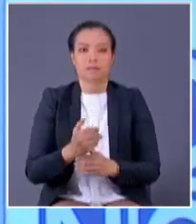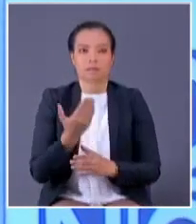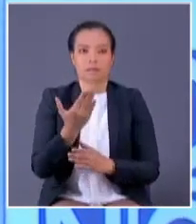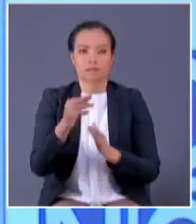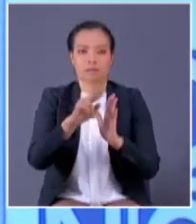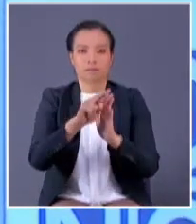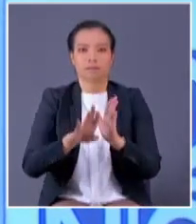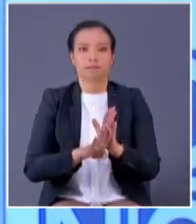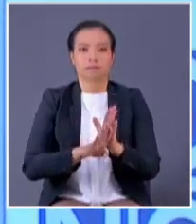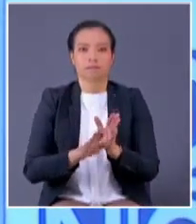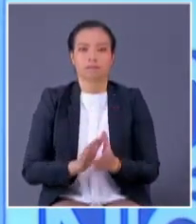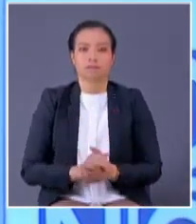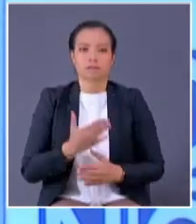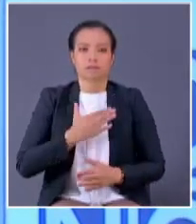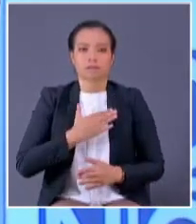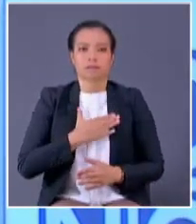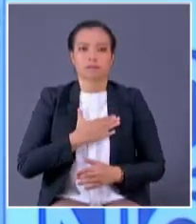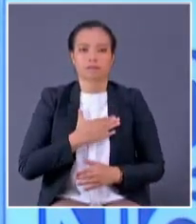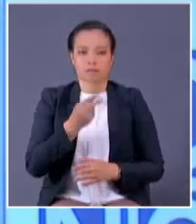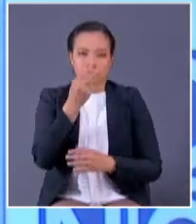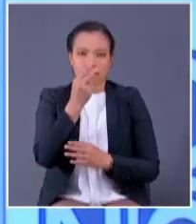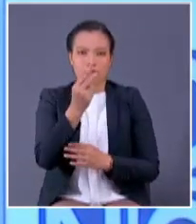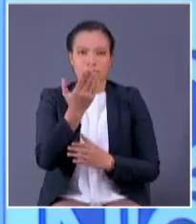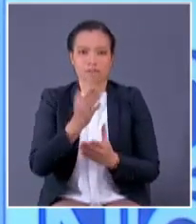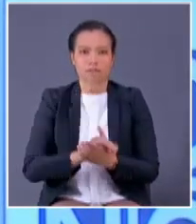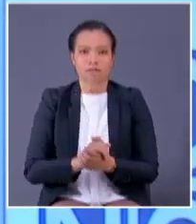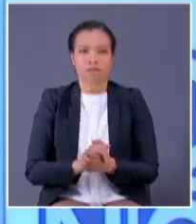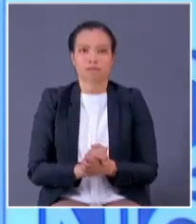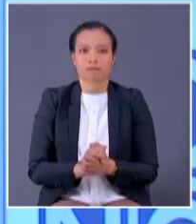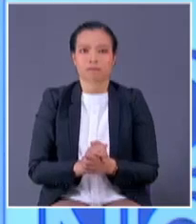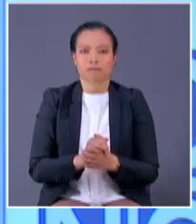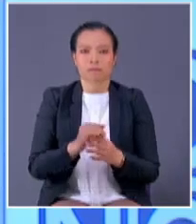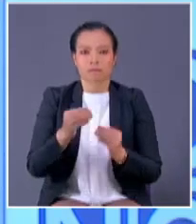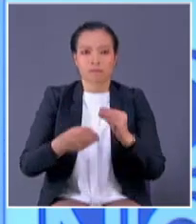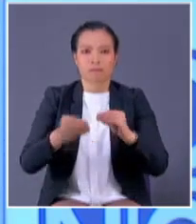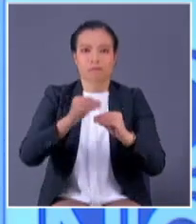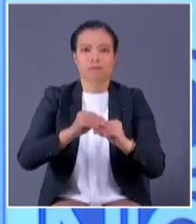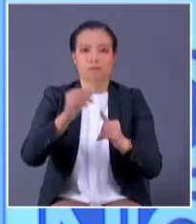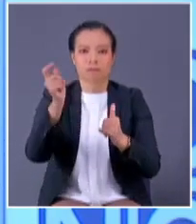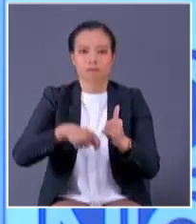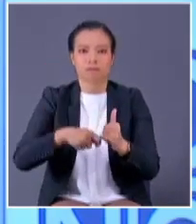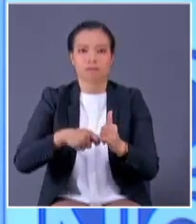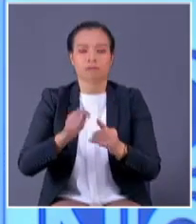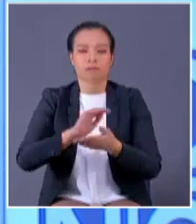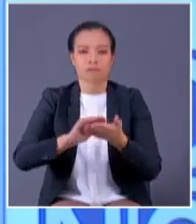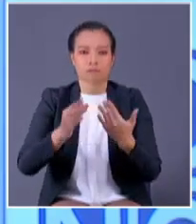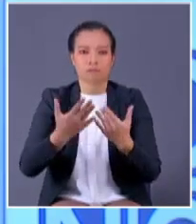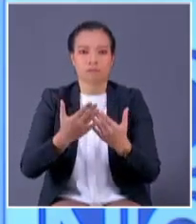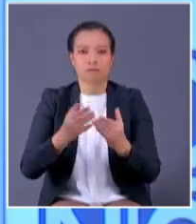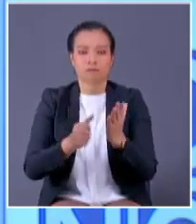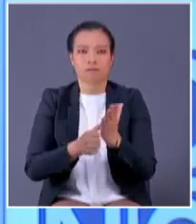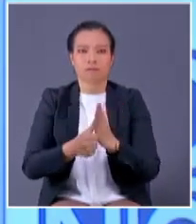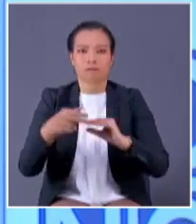ความเป็นระเบียบเรียบร้อยผมเองก็ไม่ได้เห็นว่าสิ่งที่ท่านออกมาแล้วมาเพิ่มค่าปรับเนี่ยมันไม่ใช่สิ่งที่มันแก้